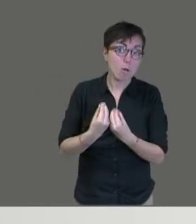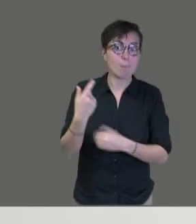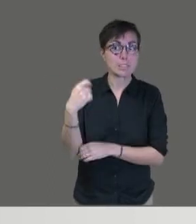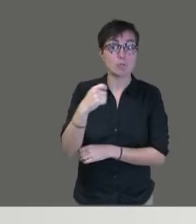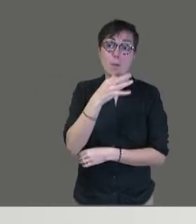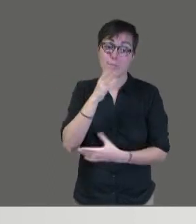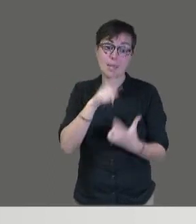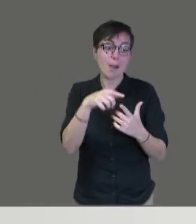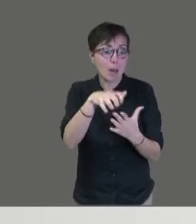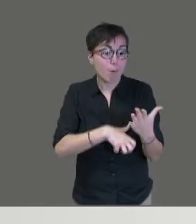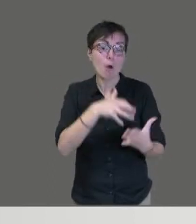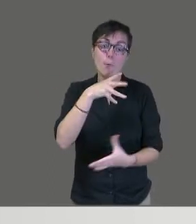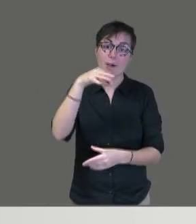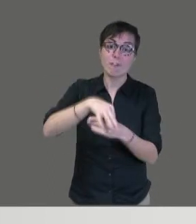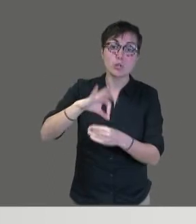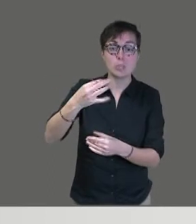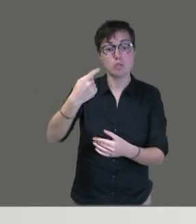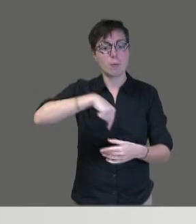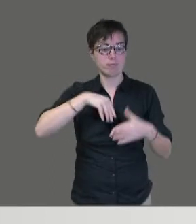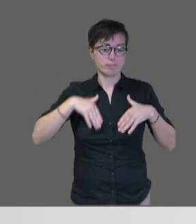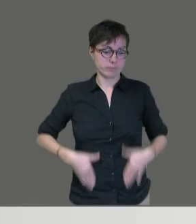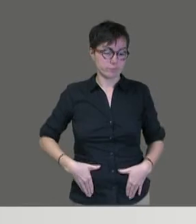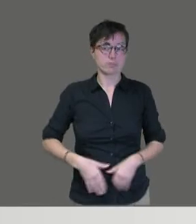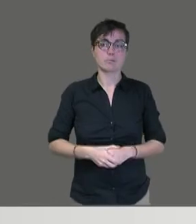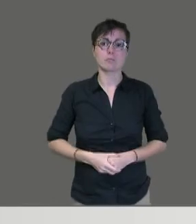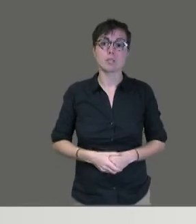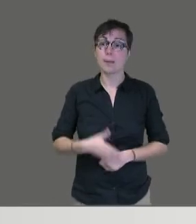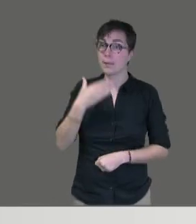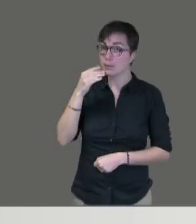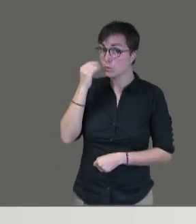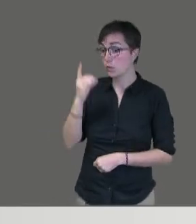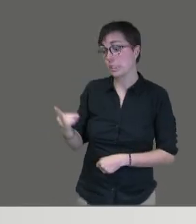abstiendrons sur ce rapport. D'accord, merci Monsieur Desies. Je partage le regret. Madame Sommet.